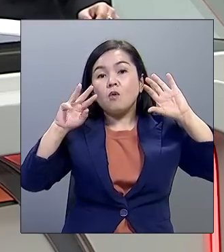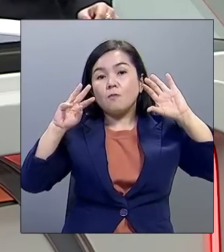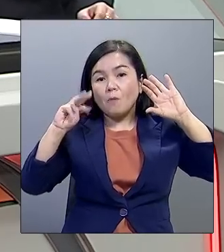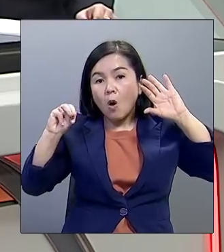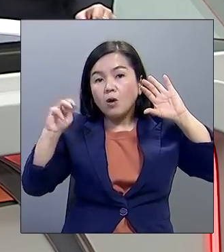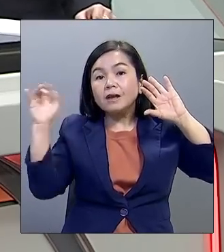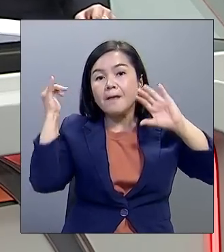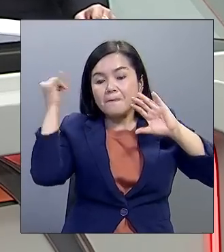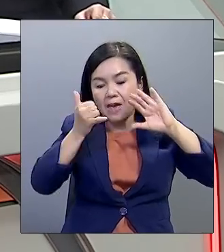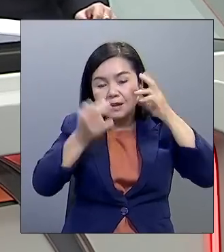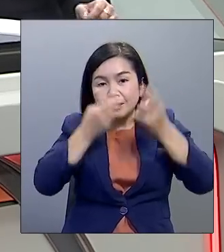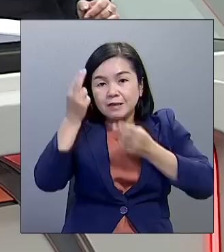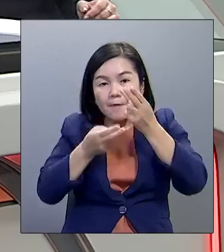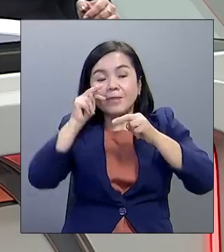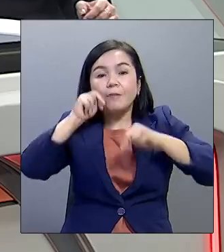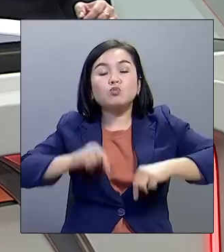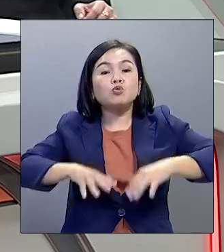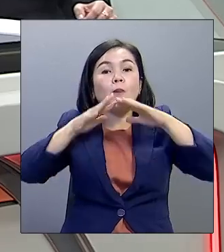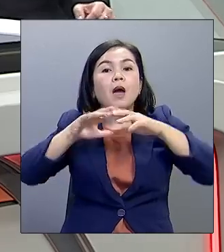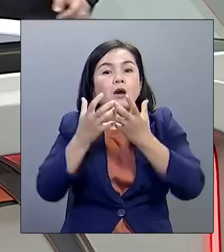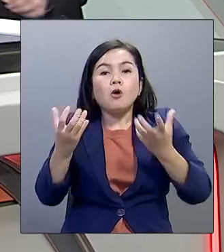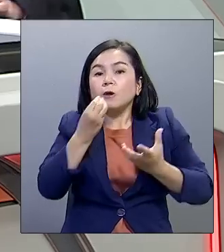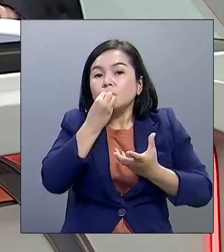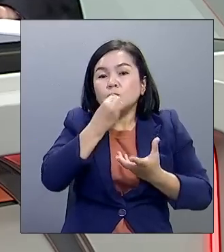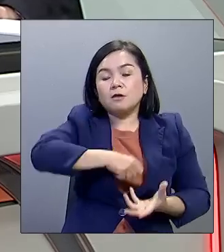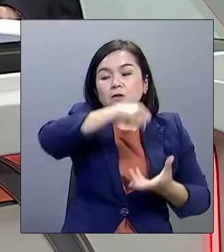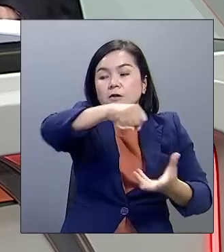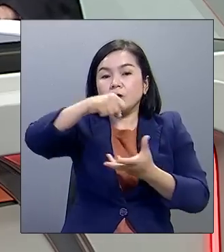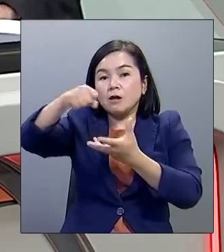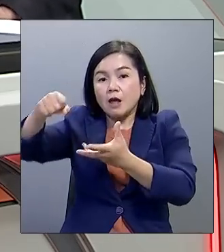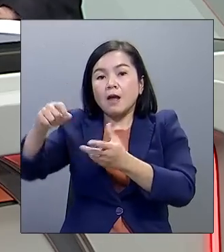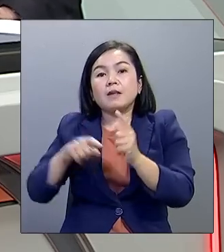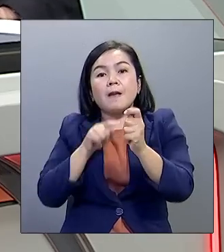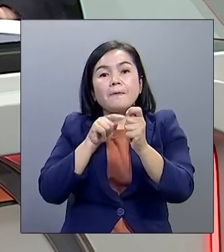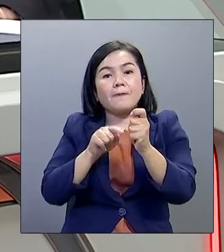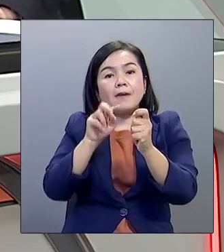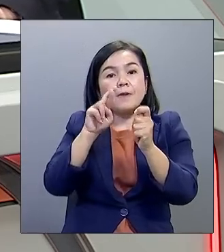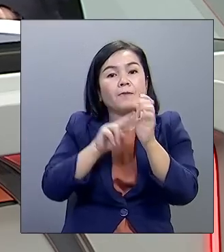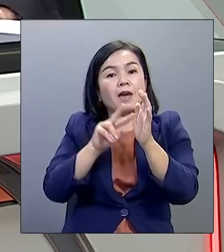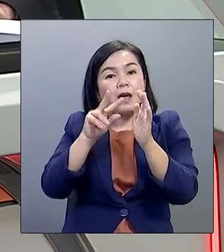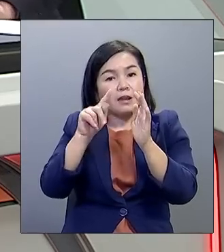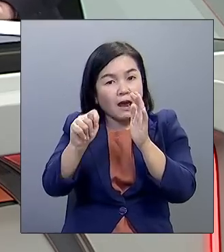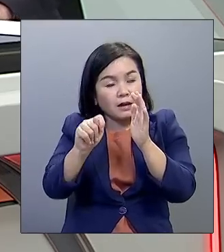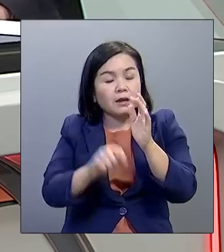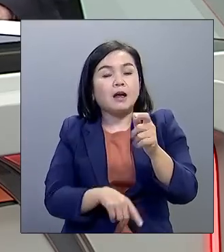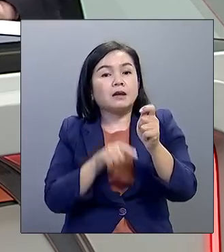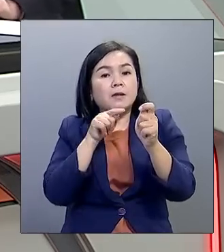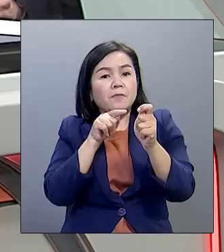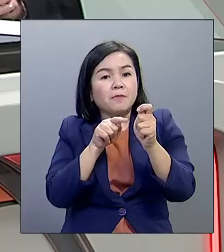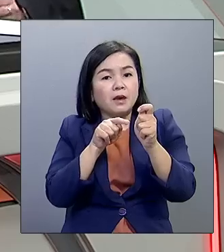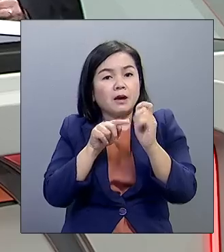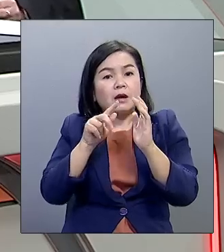รวจเยี่ยมพื้นที่ประสบภัยน้ำท่วมไปแจกจ่ายถุงยางชีพที่อำเภอรัตภูมิและอำเภอควนเนียงจังหวัดสงขลานะคะก็เตรียมความ